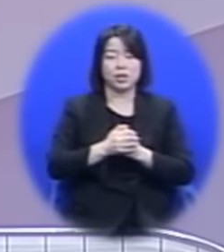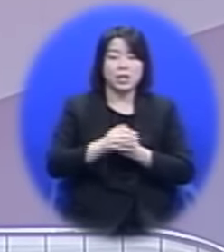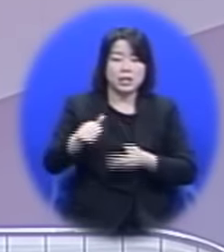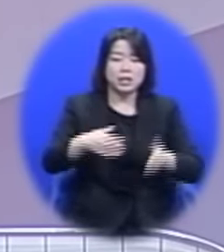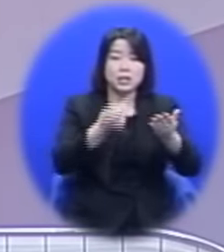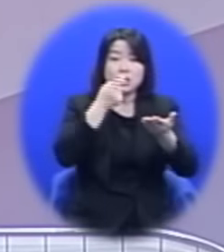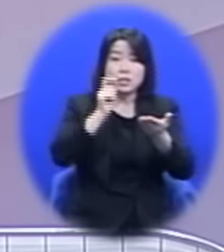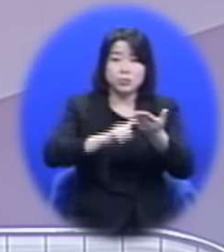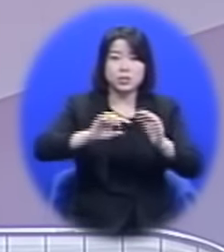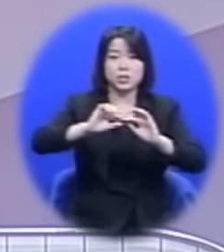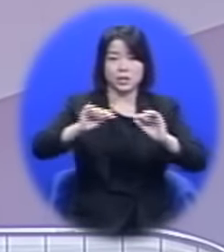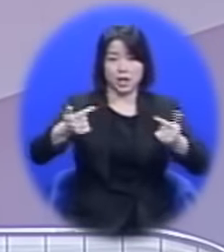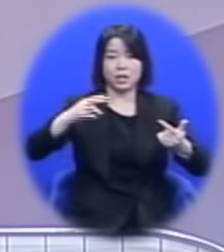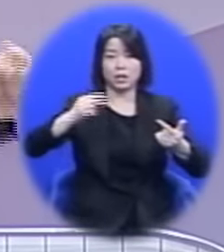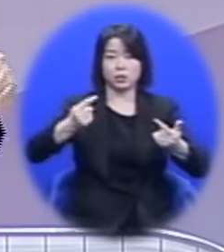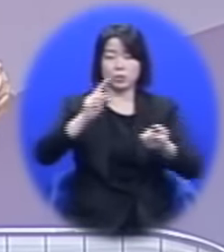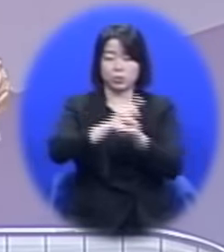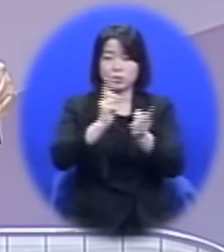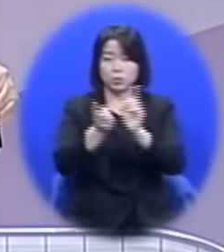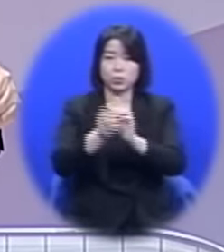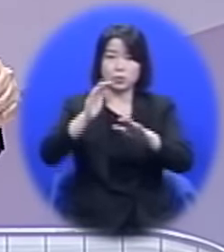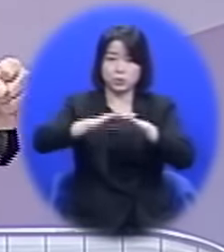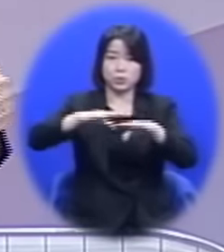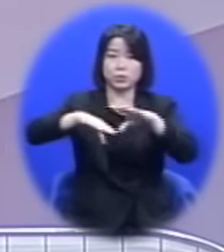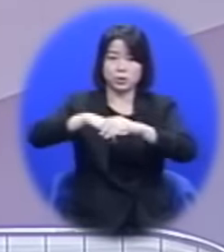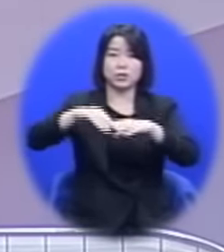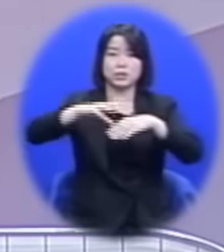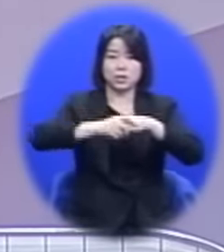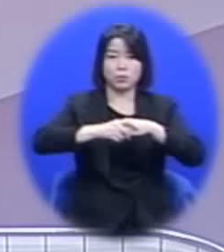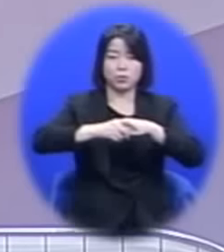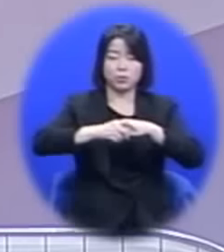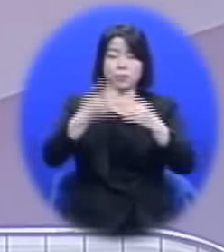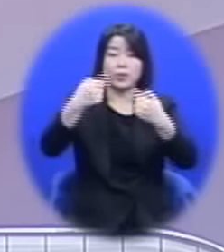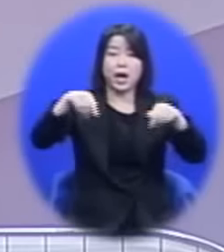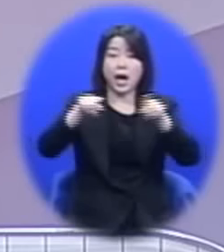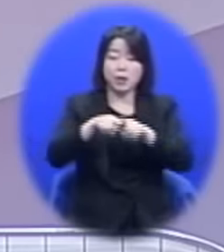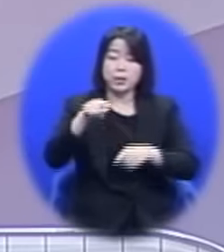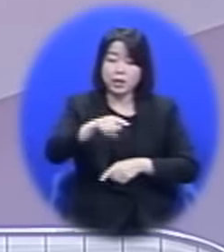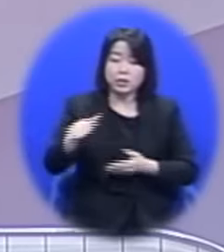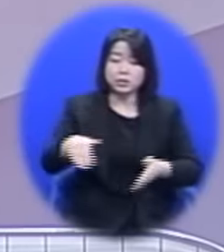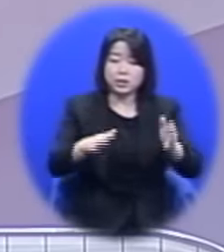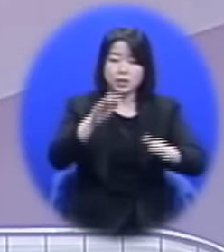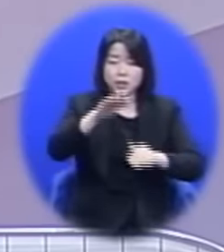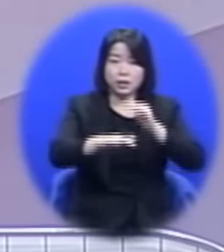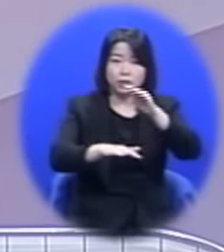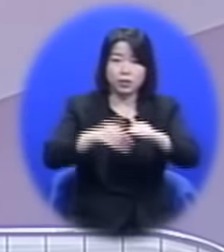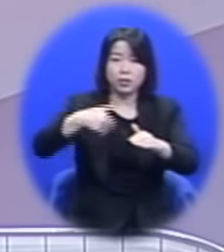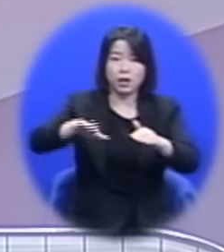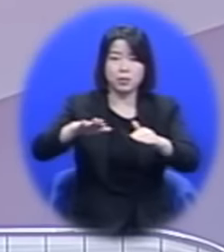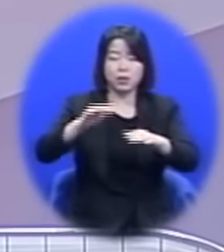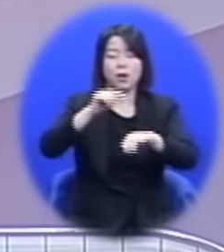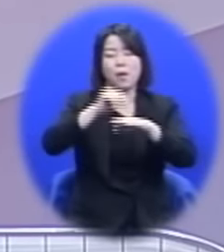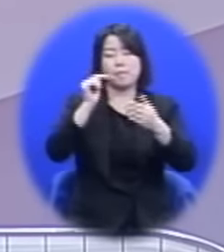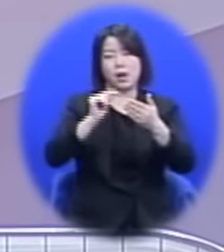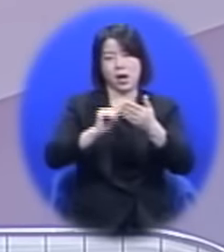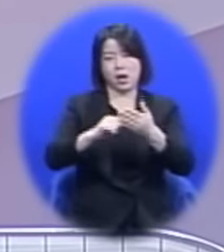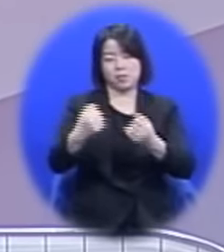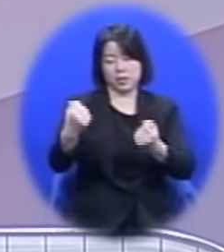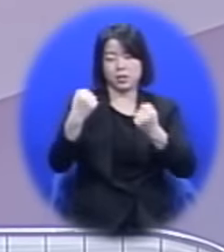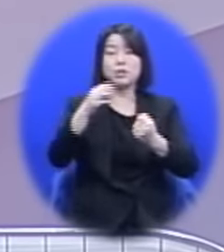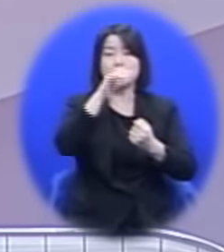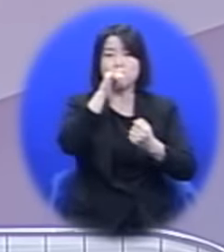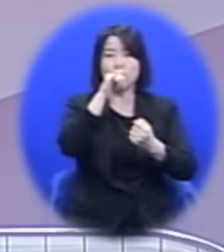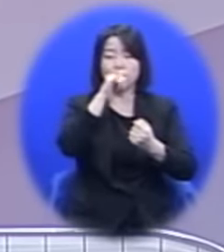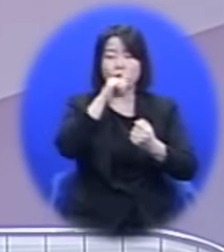길이라도 서로 손을 잡고 함께 그 길을 걸으면 얼마나 든든합니까? 혹시